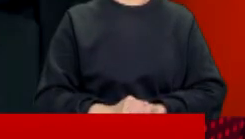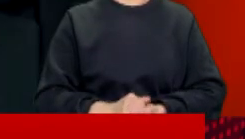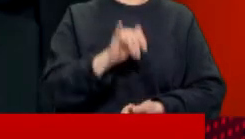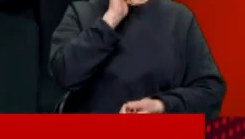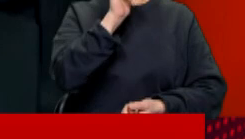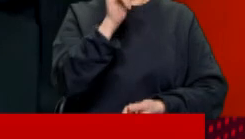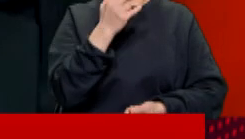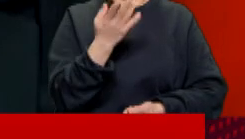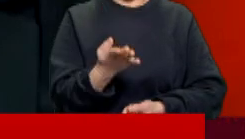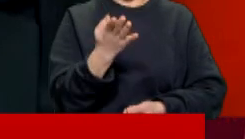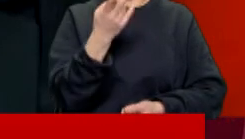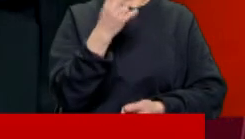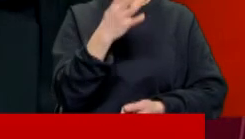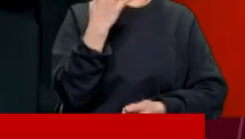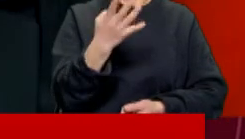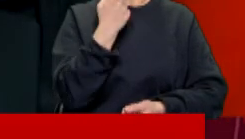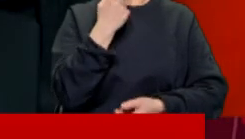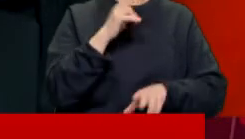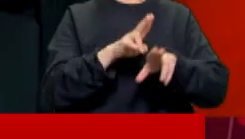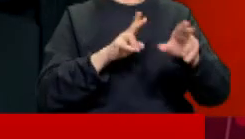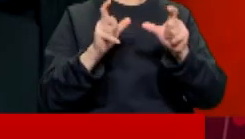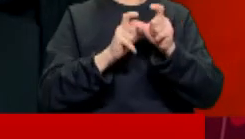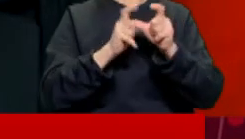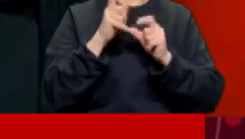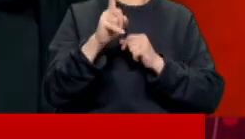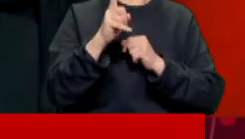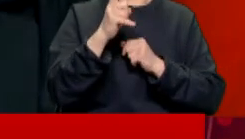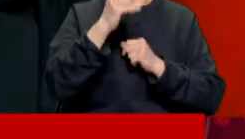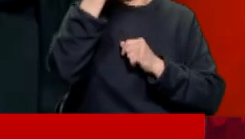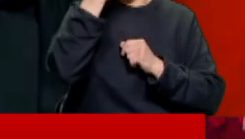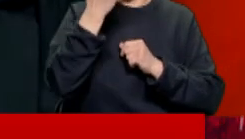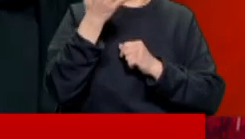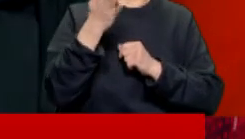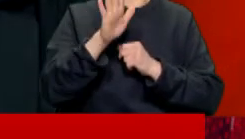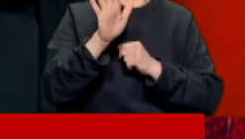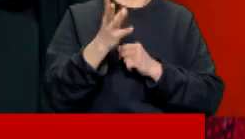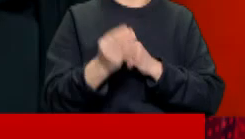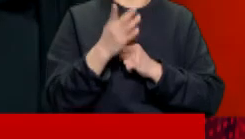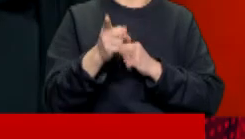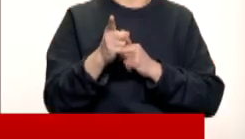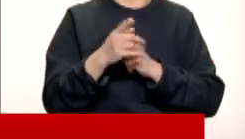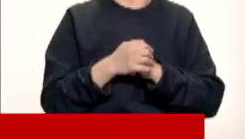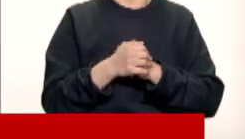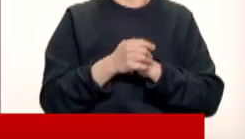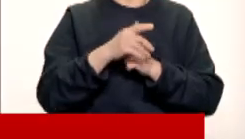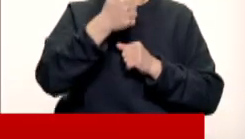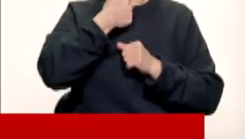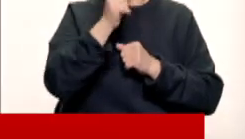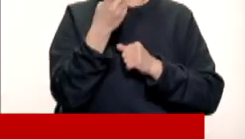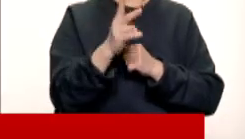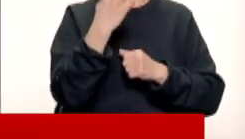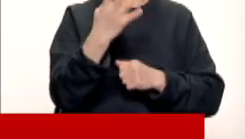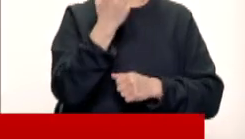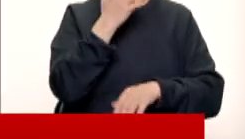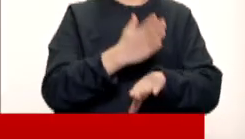Ağustosun 2004 yılında Çanakkale Gelibolu'da Bir köyde Şehit Oldu aracın altında kaldı Şehit Oldu AB